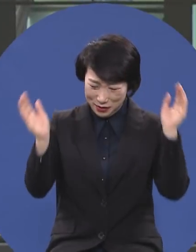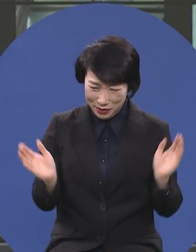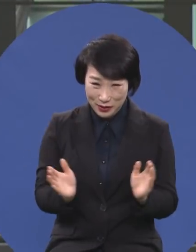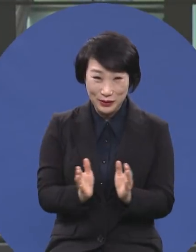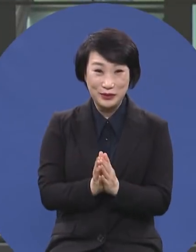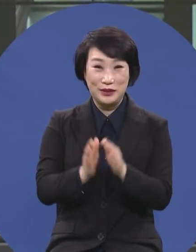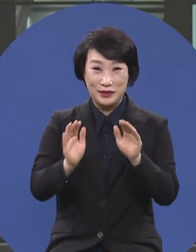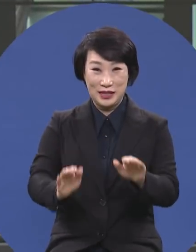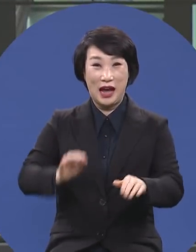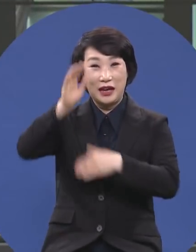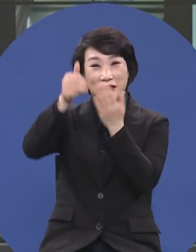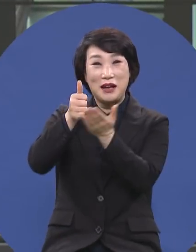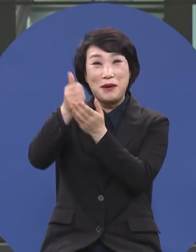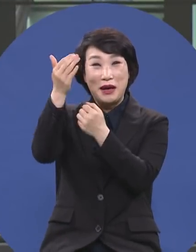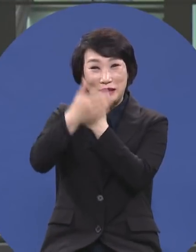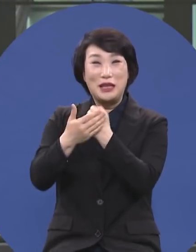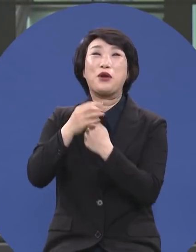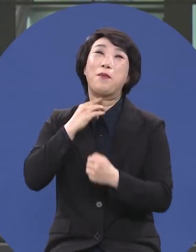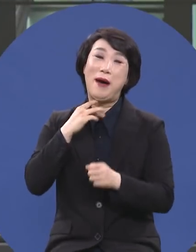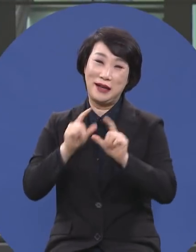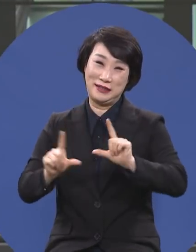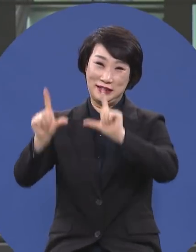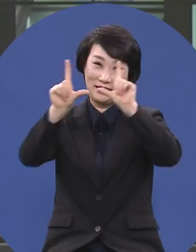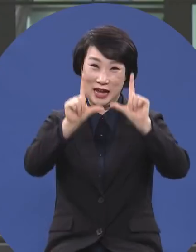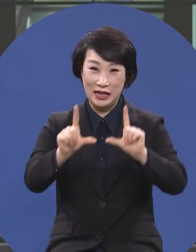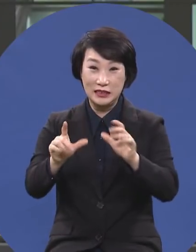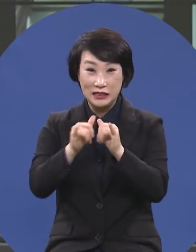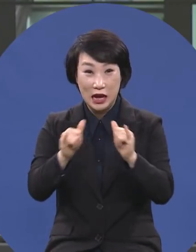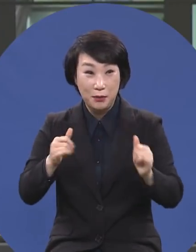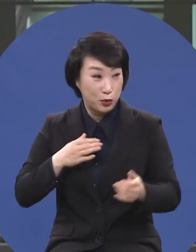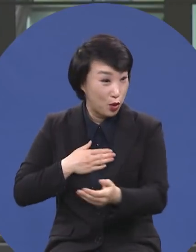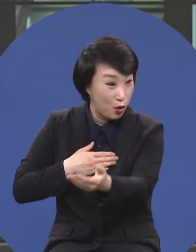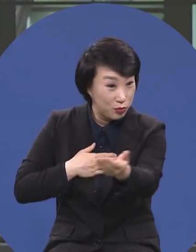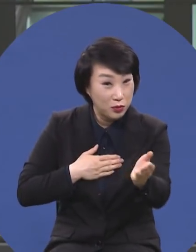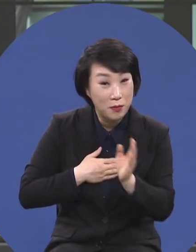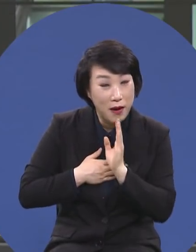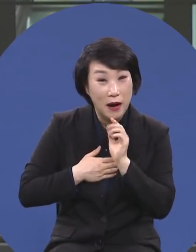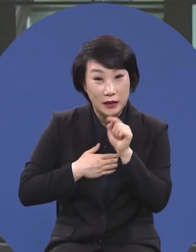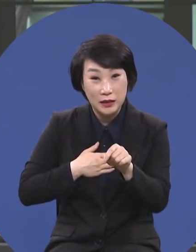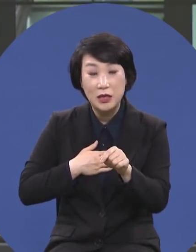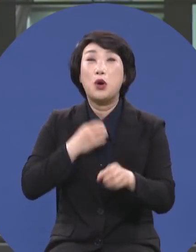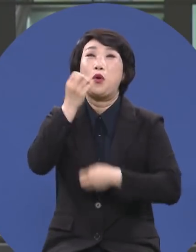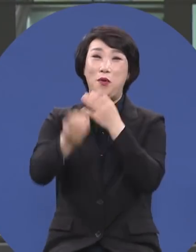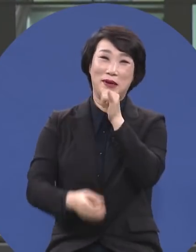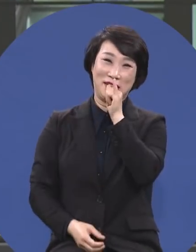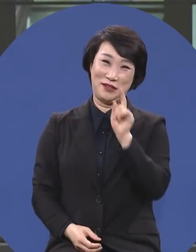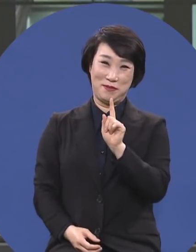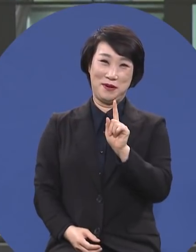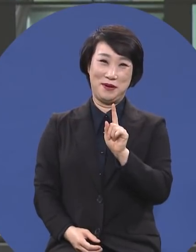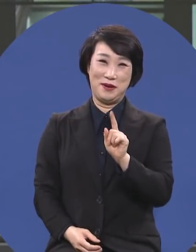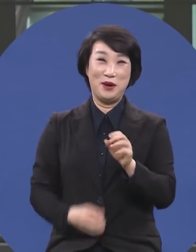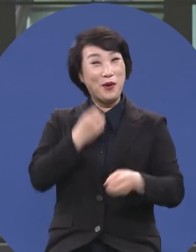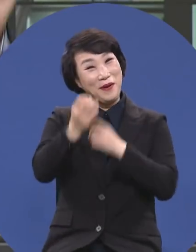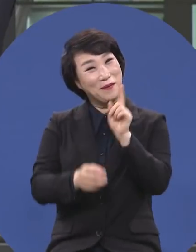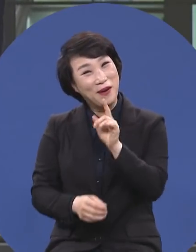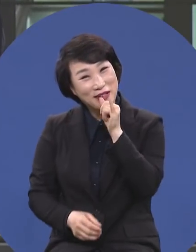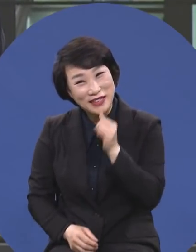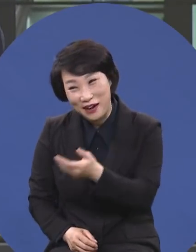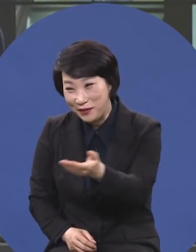전적인 하나님의 은혜로 살아가는 사람을, 그 사람의 고백이 어떤